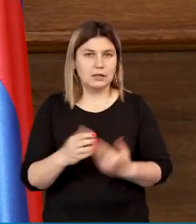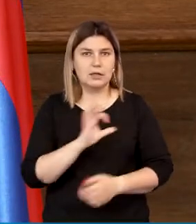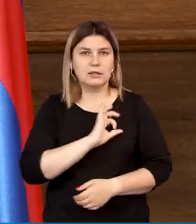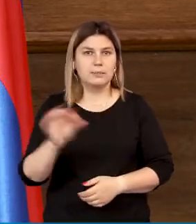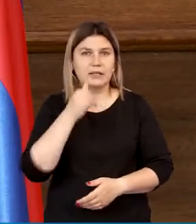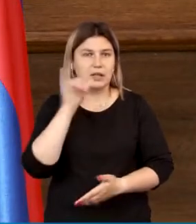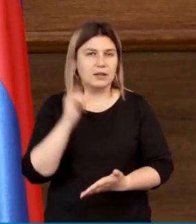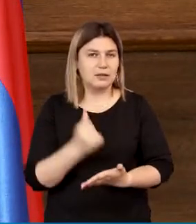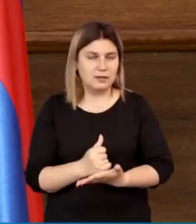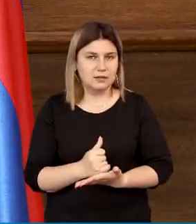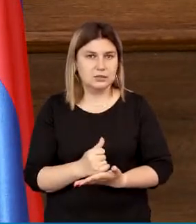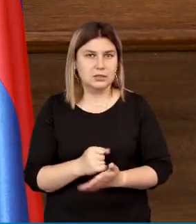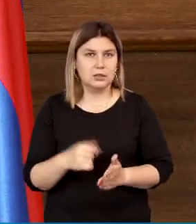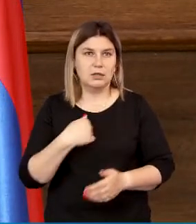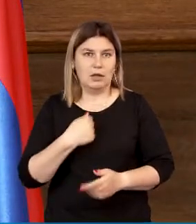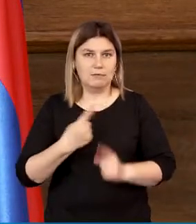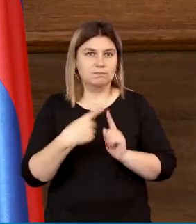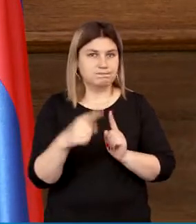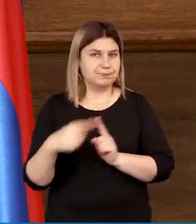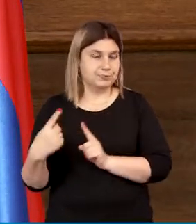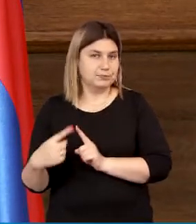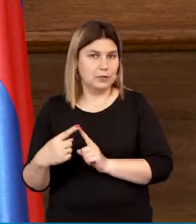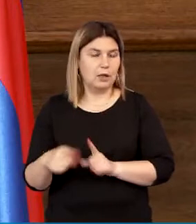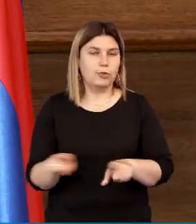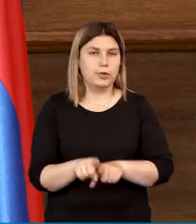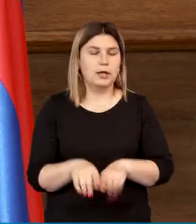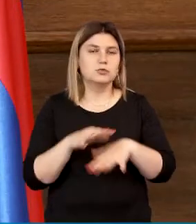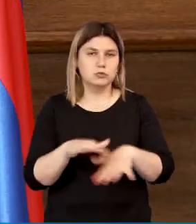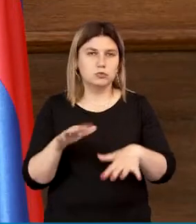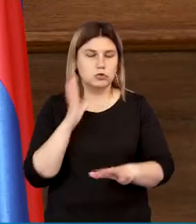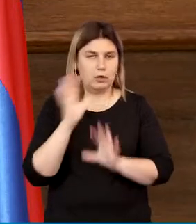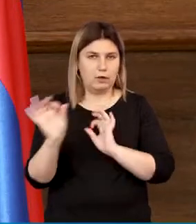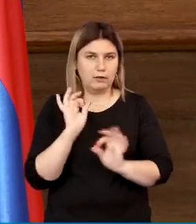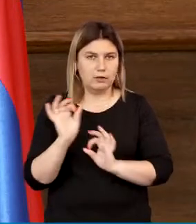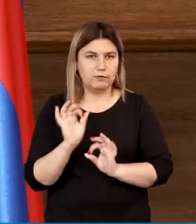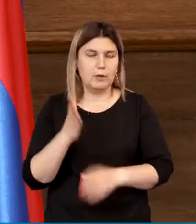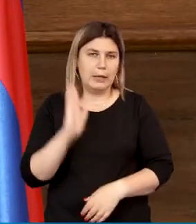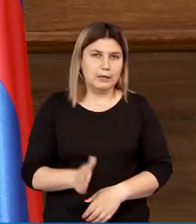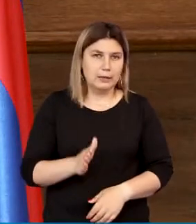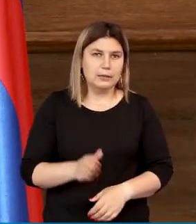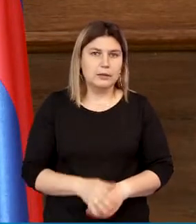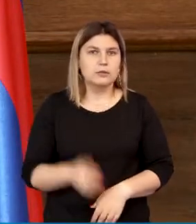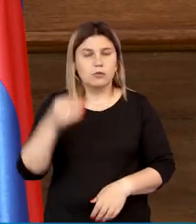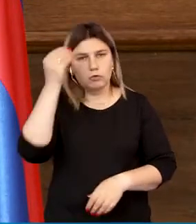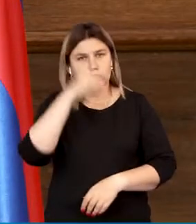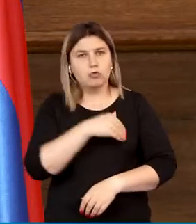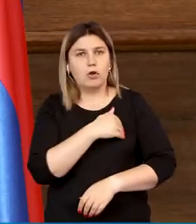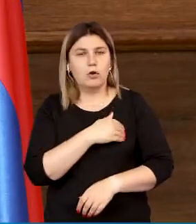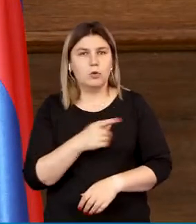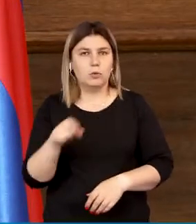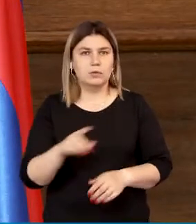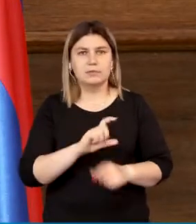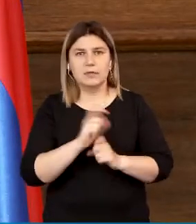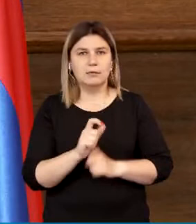list ode mnie, więc mam nadzieję, że tam sporo też informacji znajdziecie. Oczywiście szkoły wyposażamy na